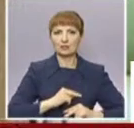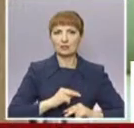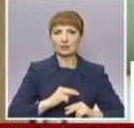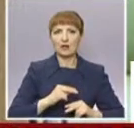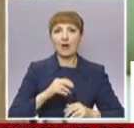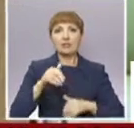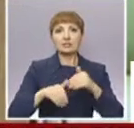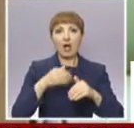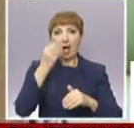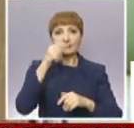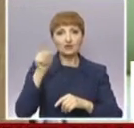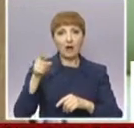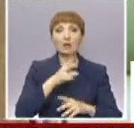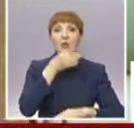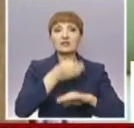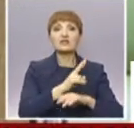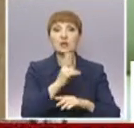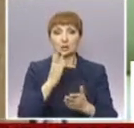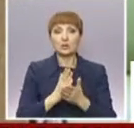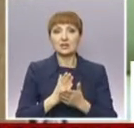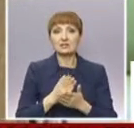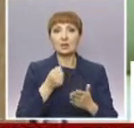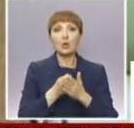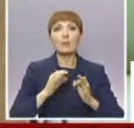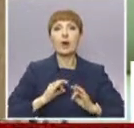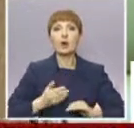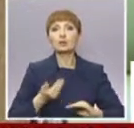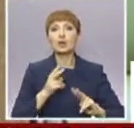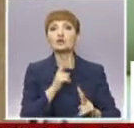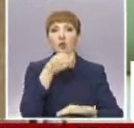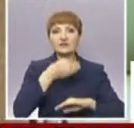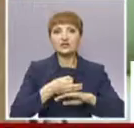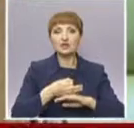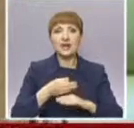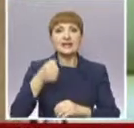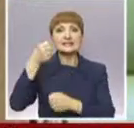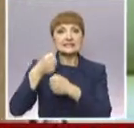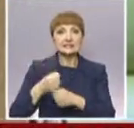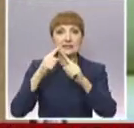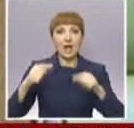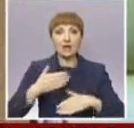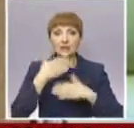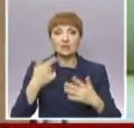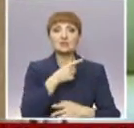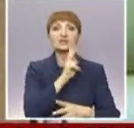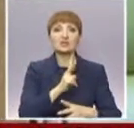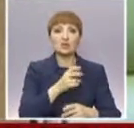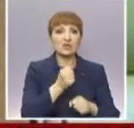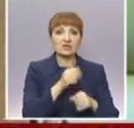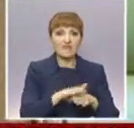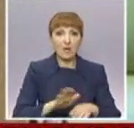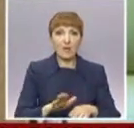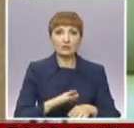капчагай значит тот отвечает наверное да прокуратуры кто-то не поставил знак значит этот недоработал тот начальник